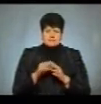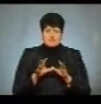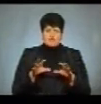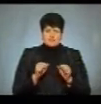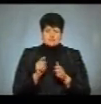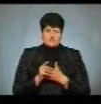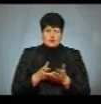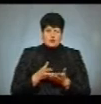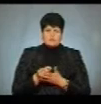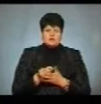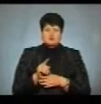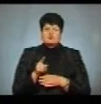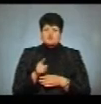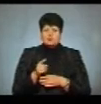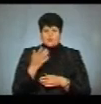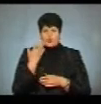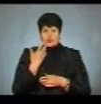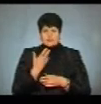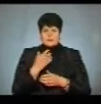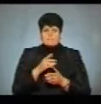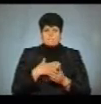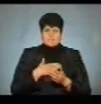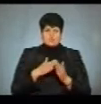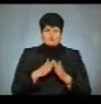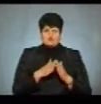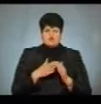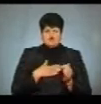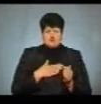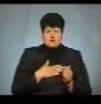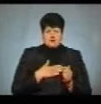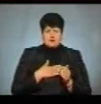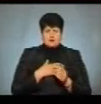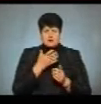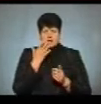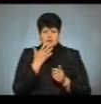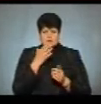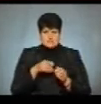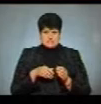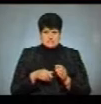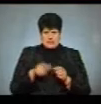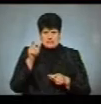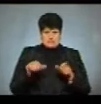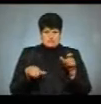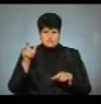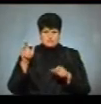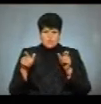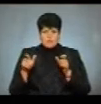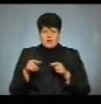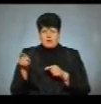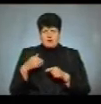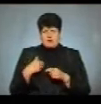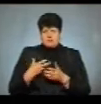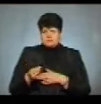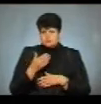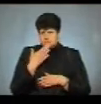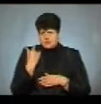мають оплачувати. То чому, коли мій сусід чи я, наприклад, гріюся тим транзитним стояком, а за нього фактично я не